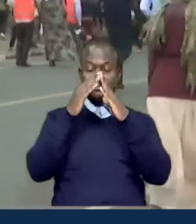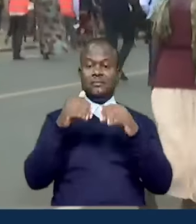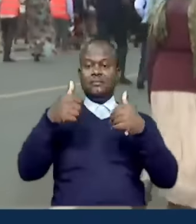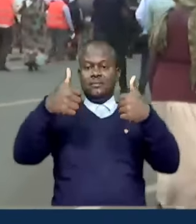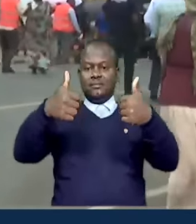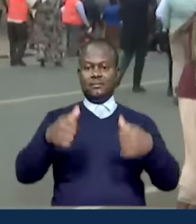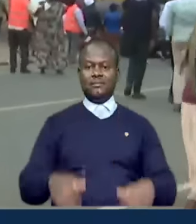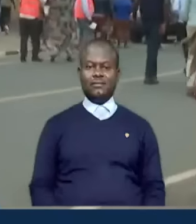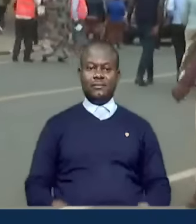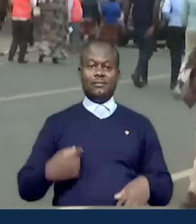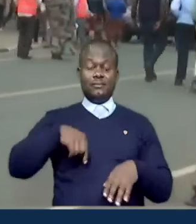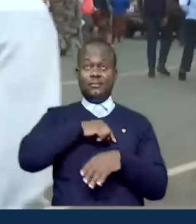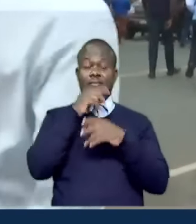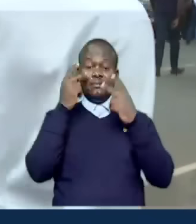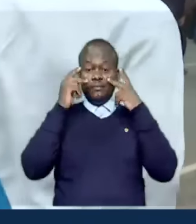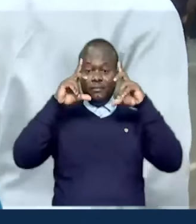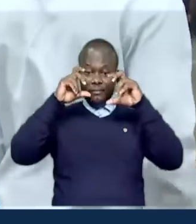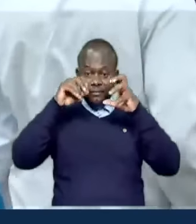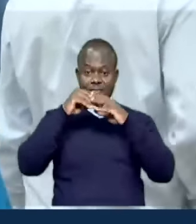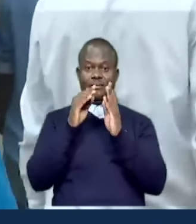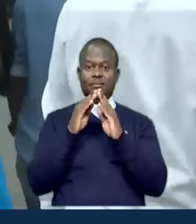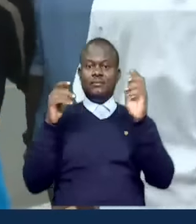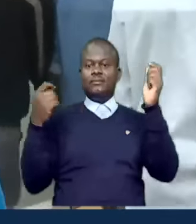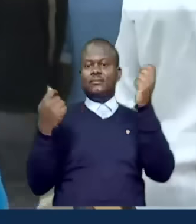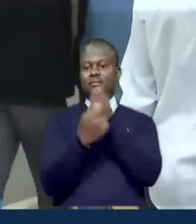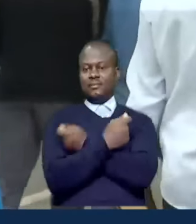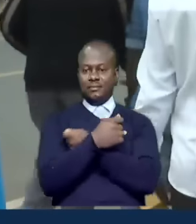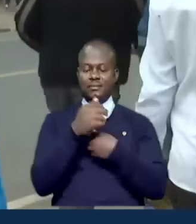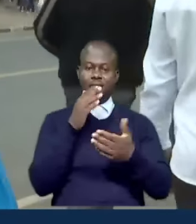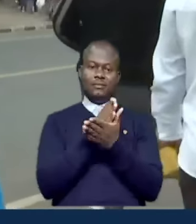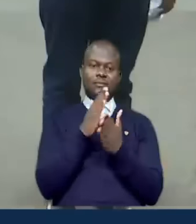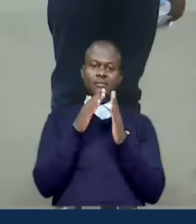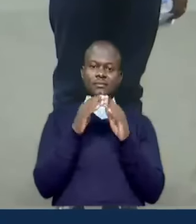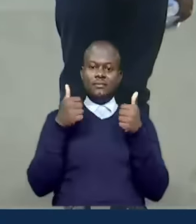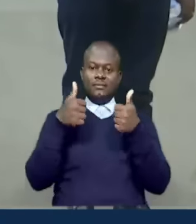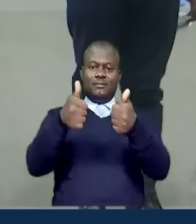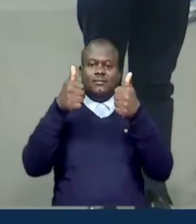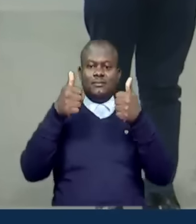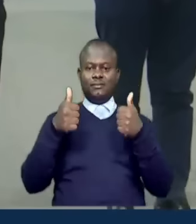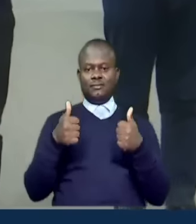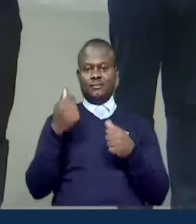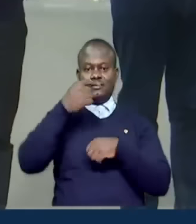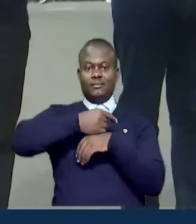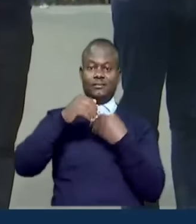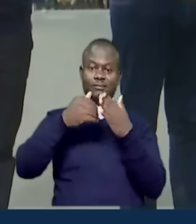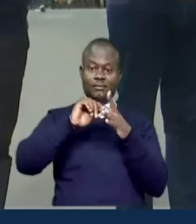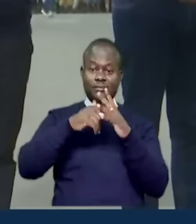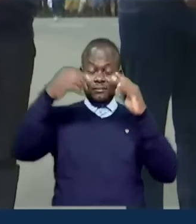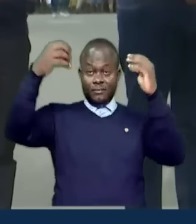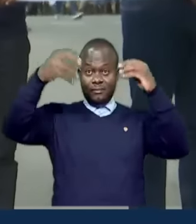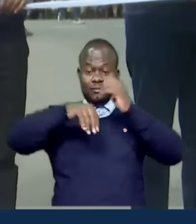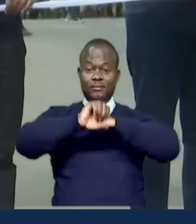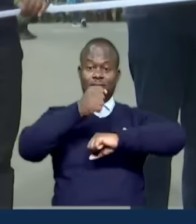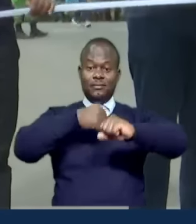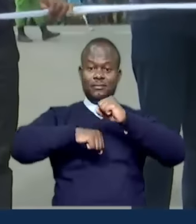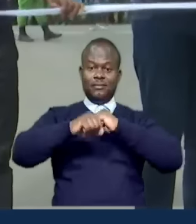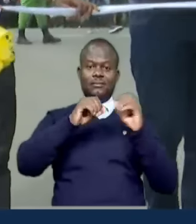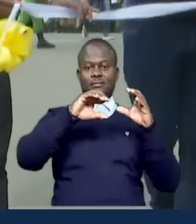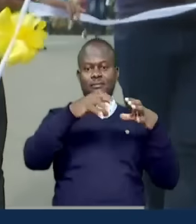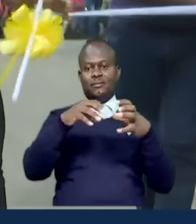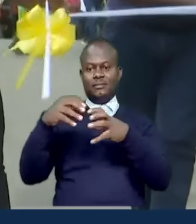ne tuvuga ku isura y'umugi kuhinduka mbese ni uyu mugi ni umugi ndagapfana cyo uyu munsi ni bwatashwe ku mugaragaro ibikorwa by'ikiciro cya